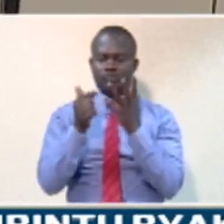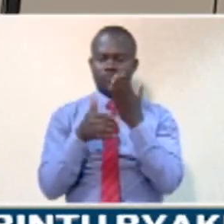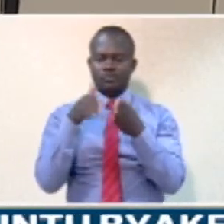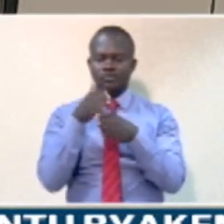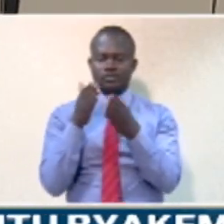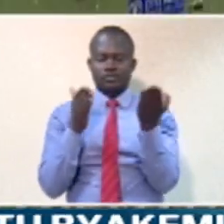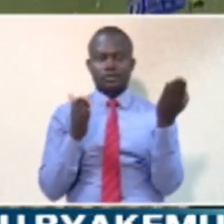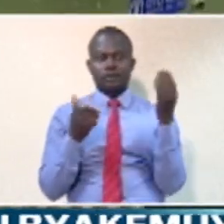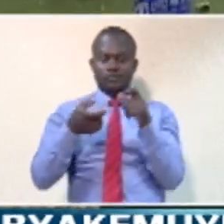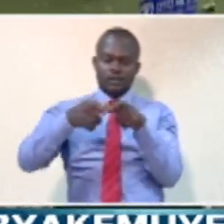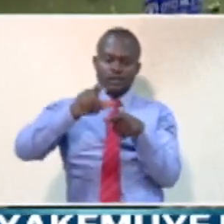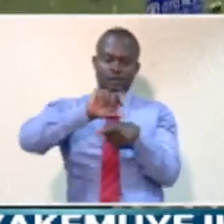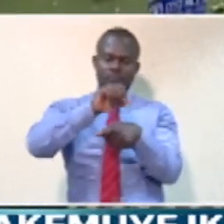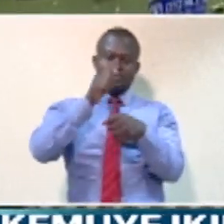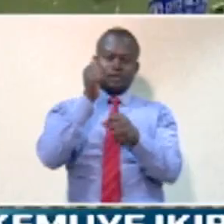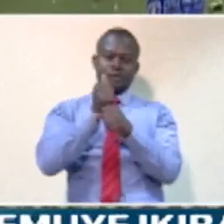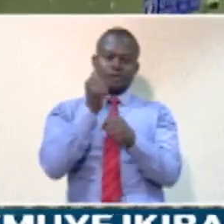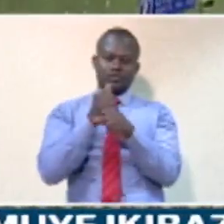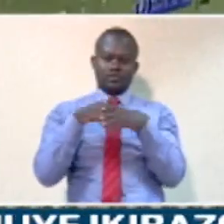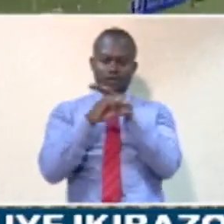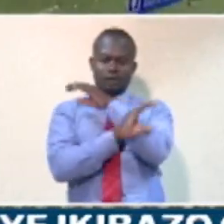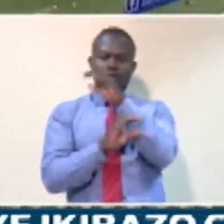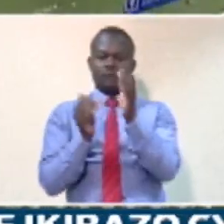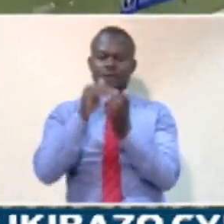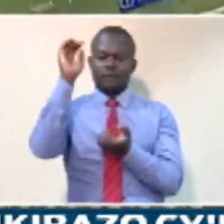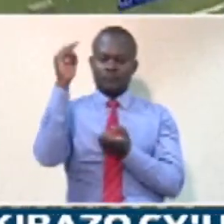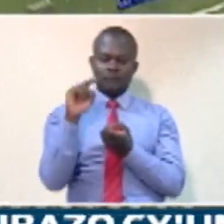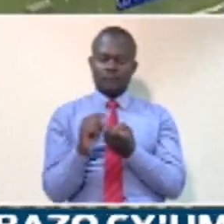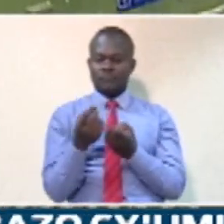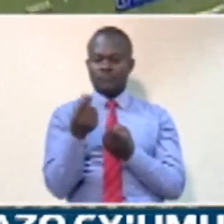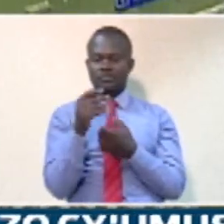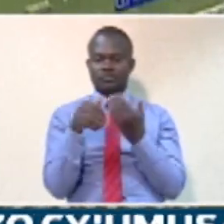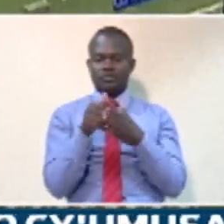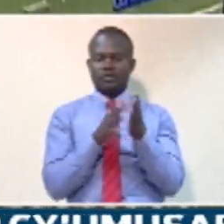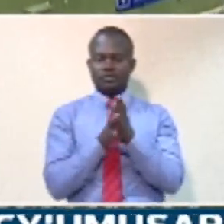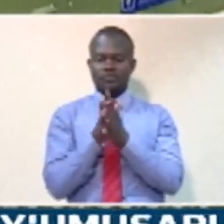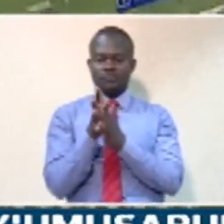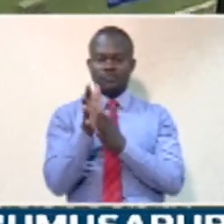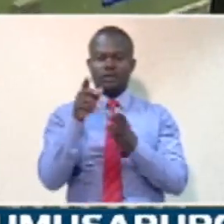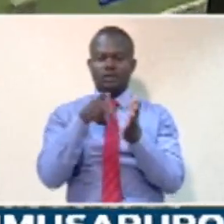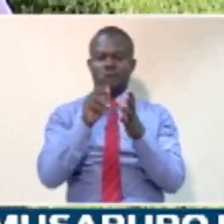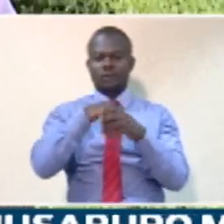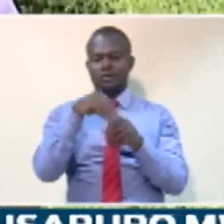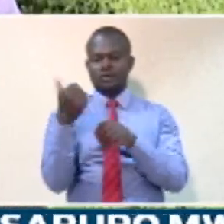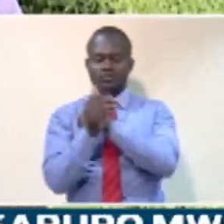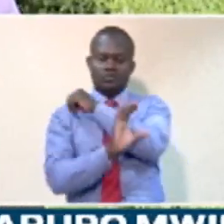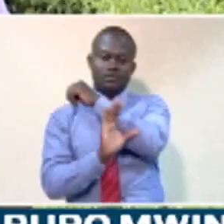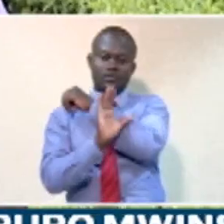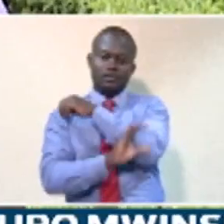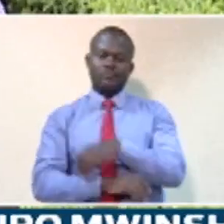n'ubwubatsi byongera imirimo mu gihugu bikanagabanya ingano y'amafaranga agenda kubitumizwa mu mahanga.